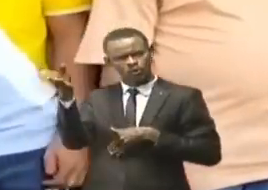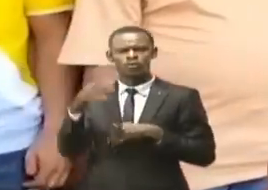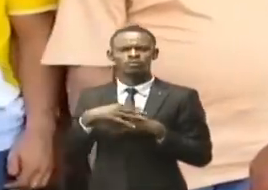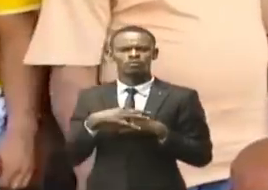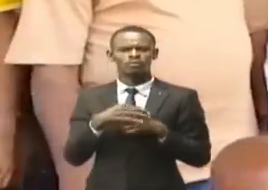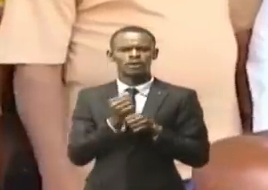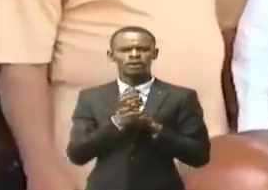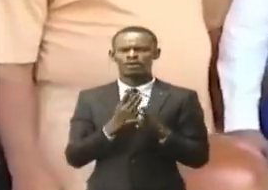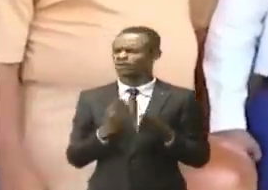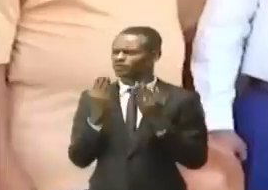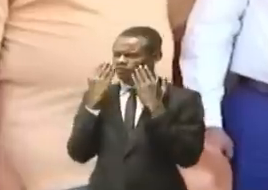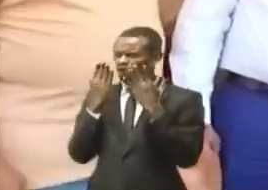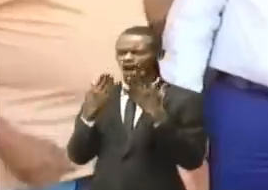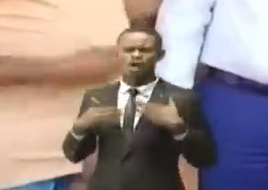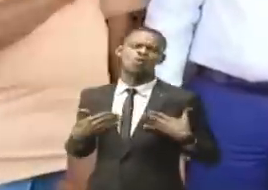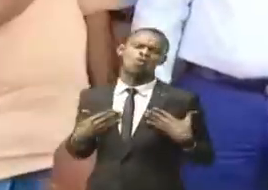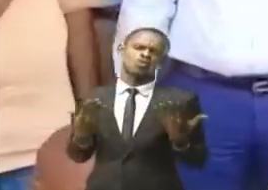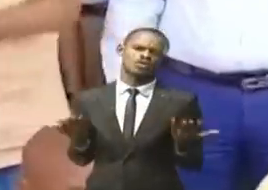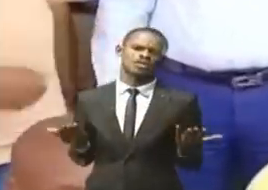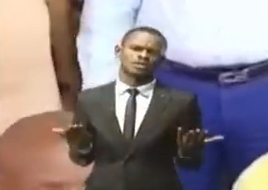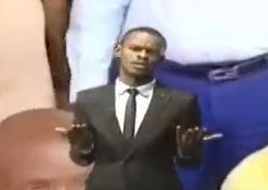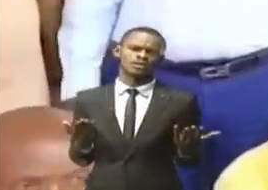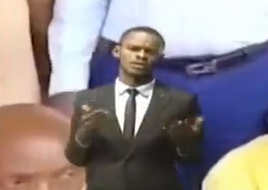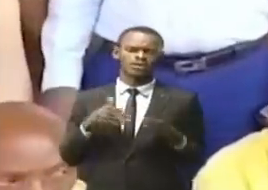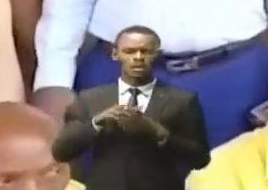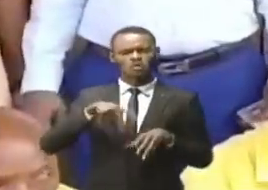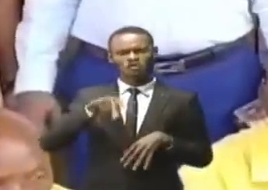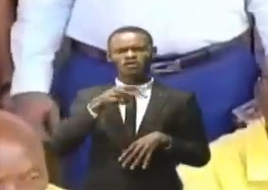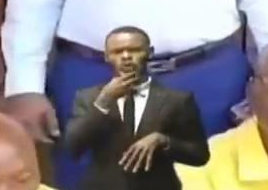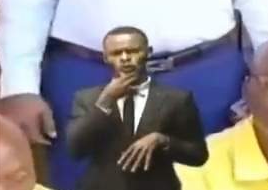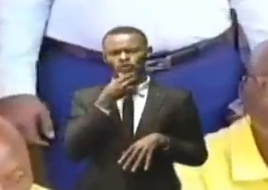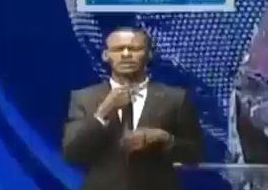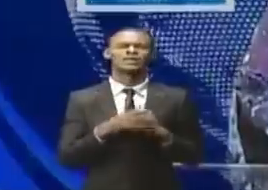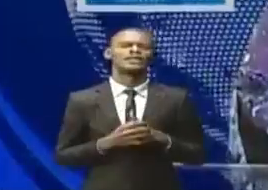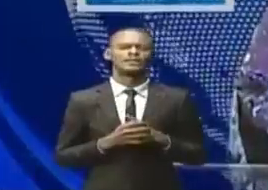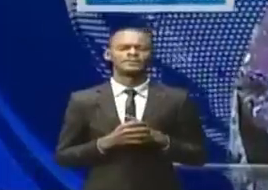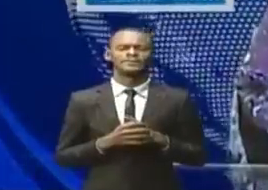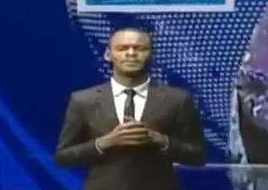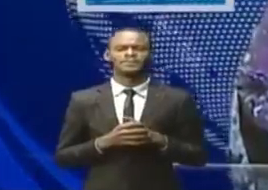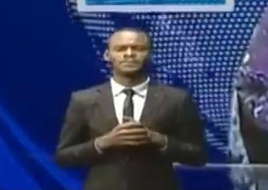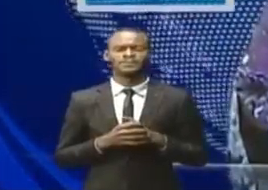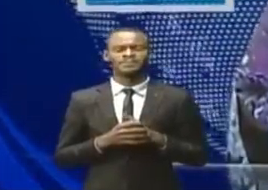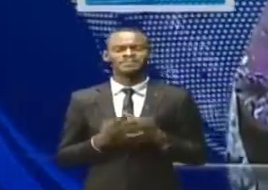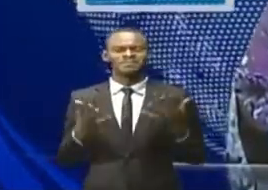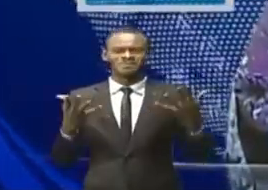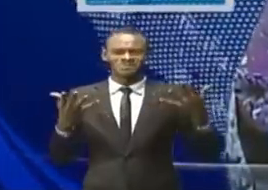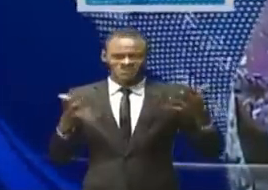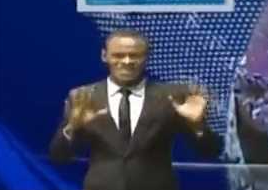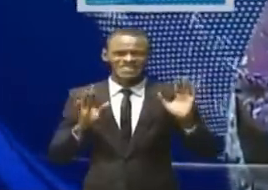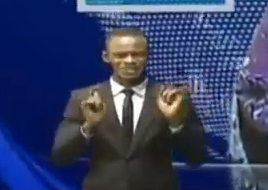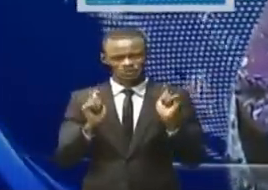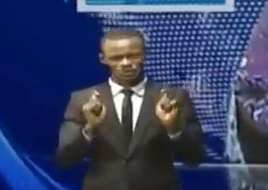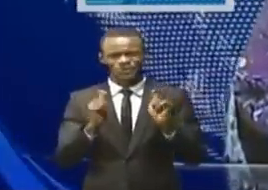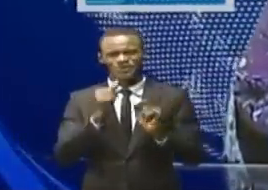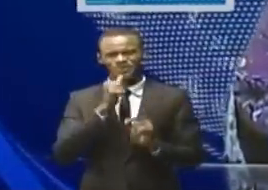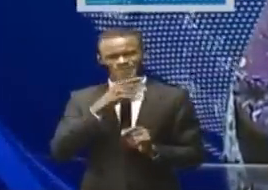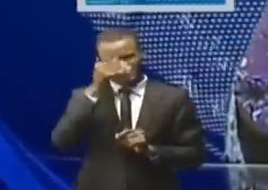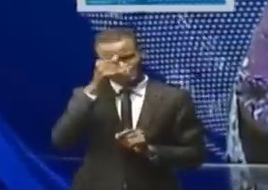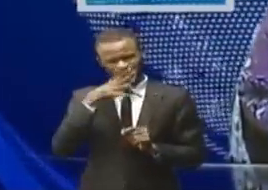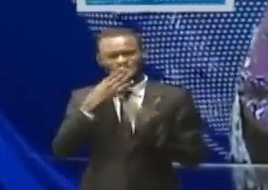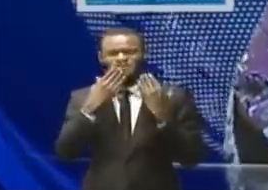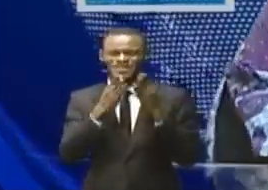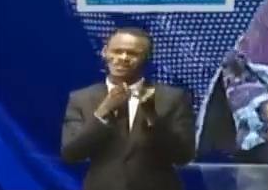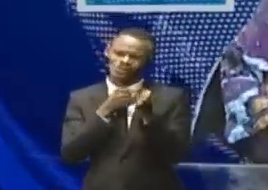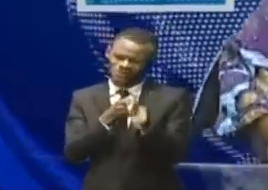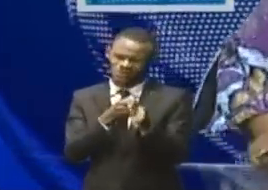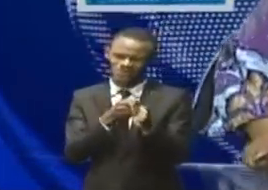cadres et agents de l'Office des routes dans la province du Kasaï oriental. Fin de ce journal, mesdames et messieurs, merci de l'avoir suivi. Merci à vous